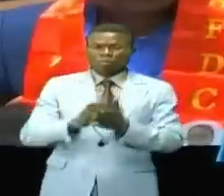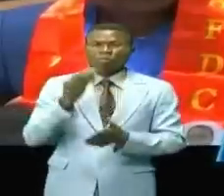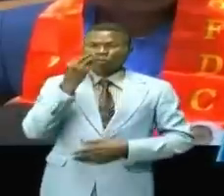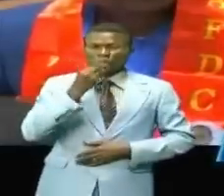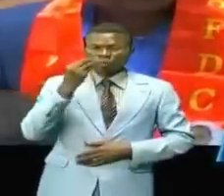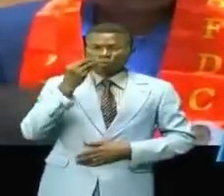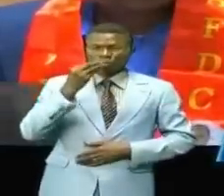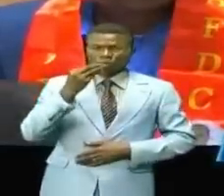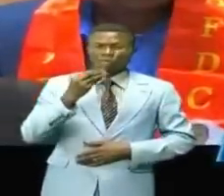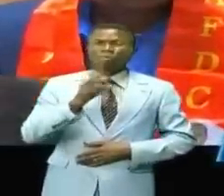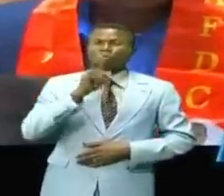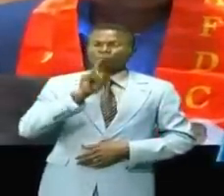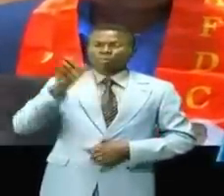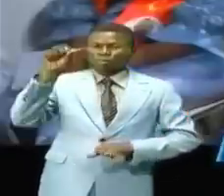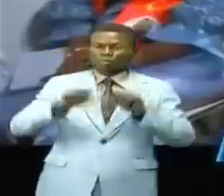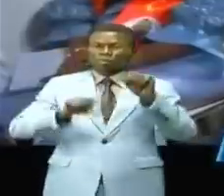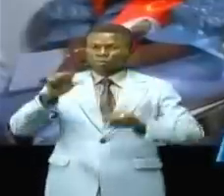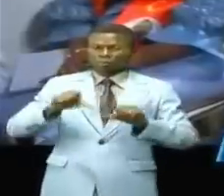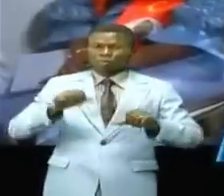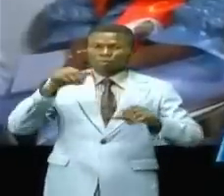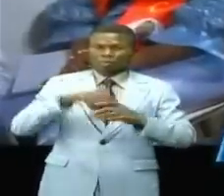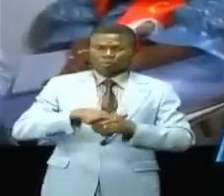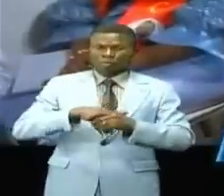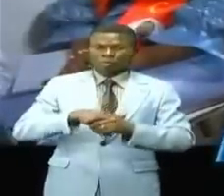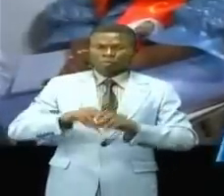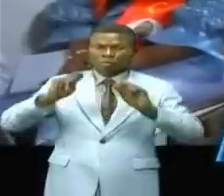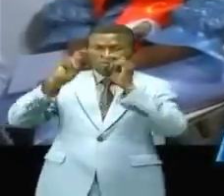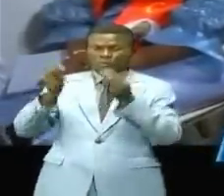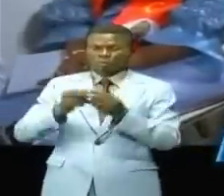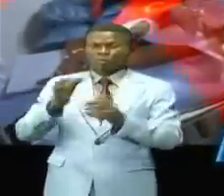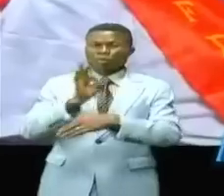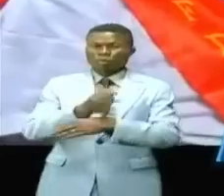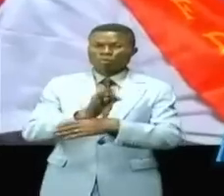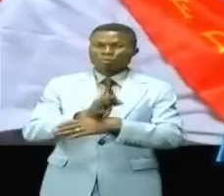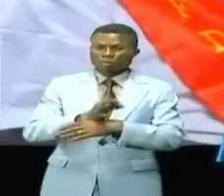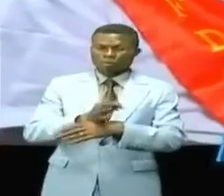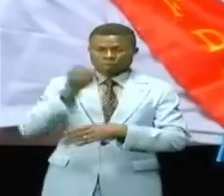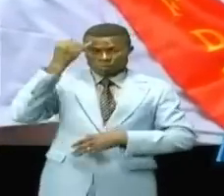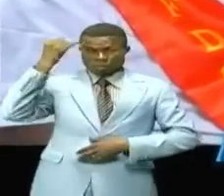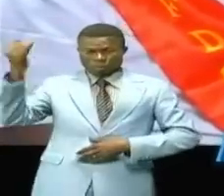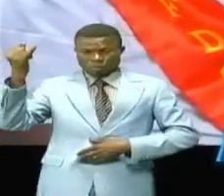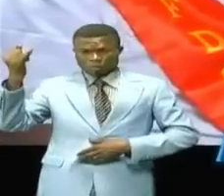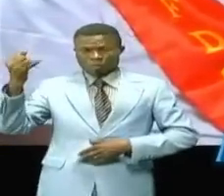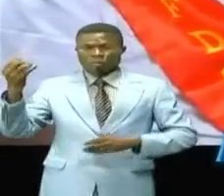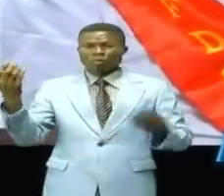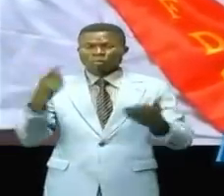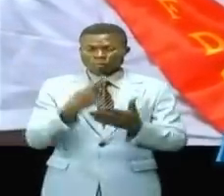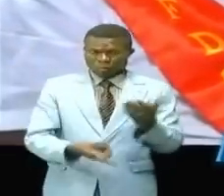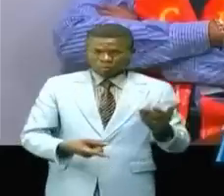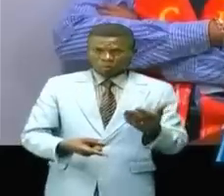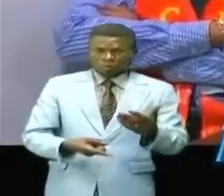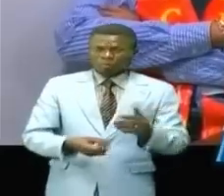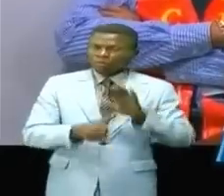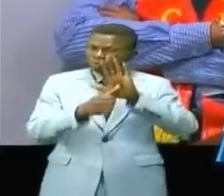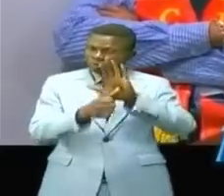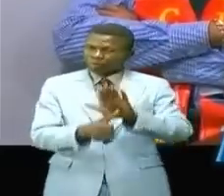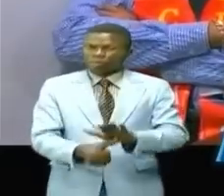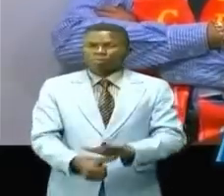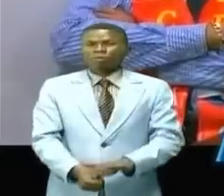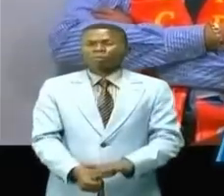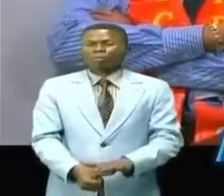et contre-vérités distillées à travers les réseaux sociaux, tendant tout simplement à